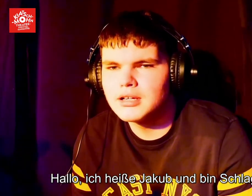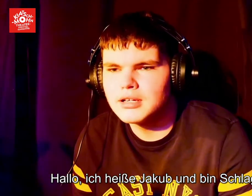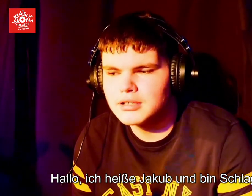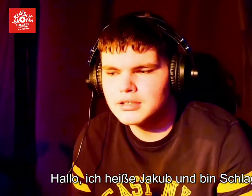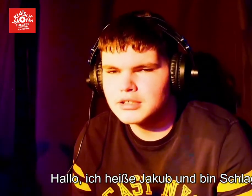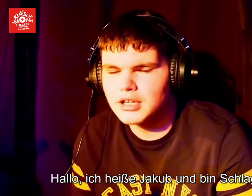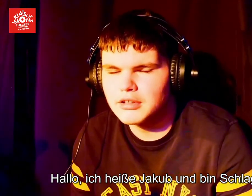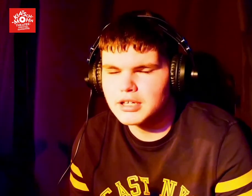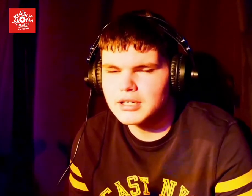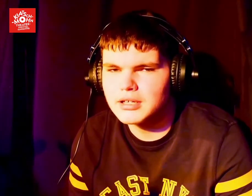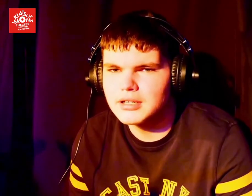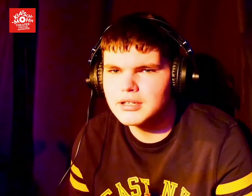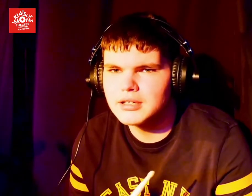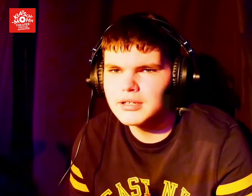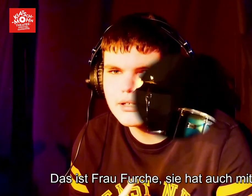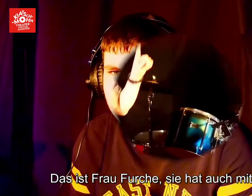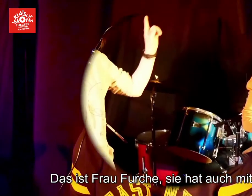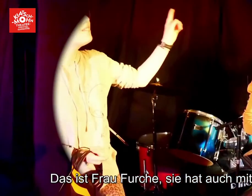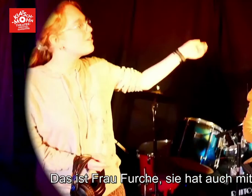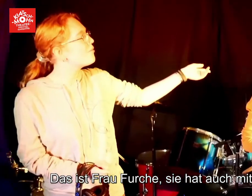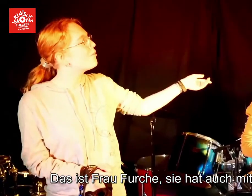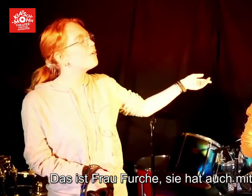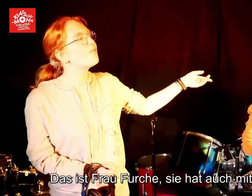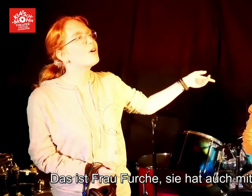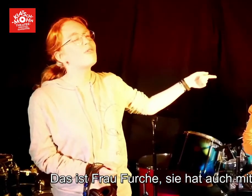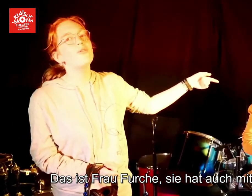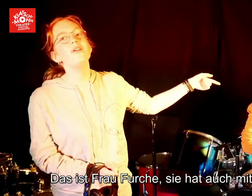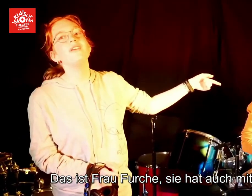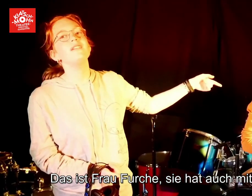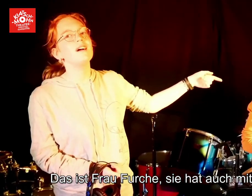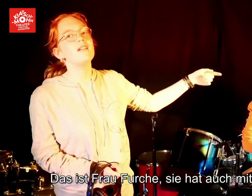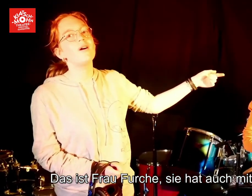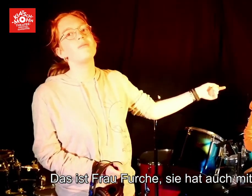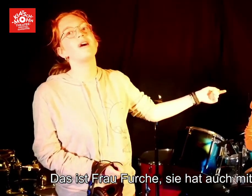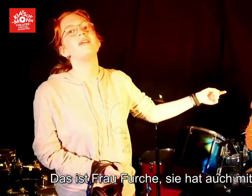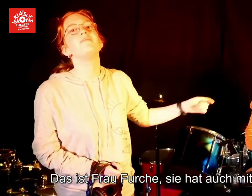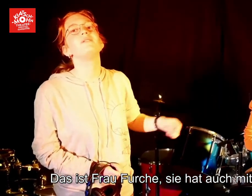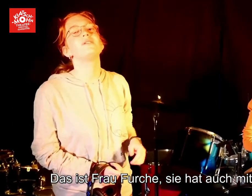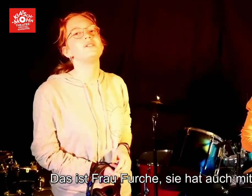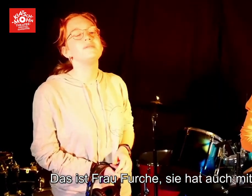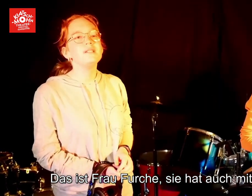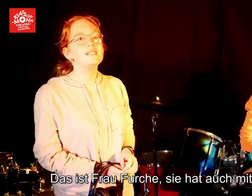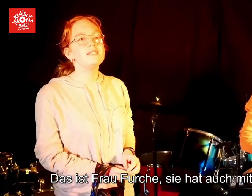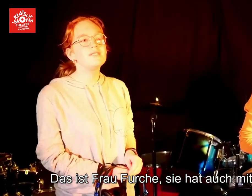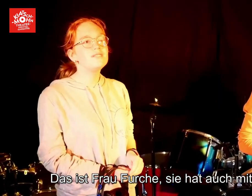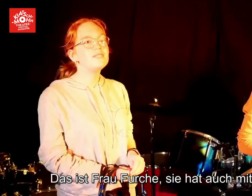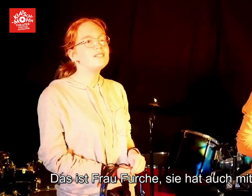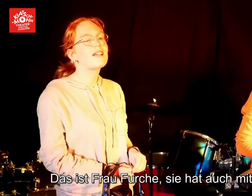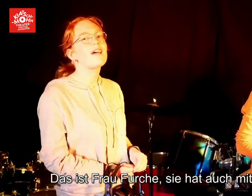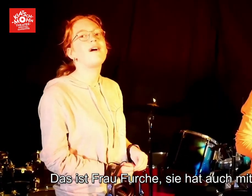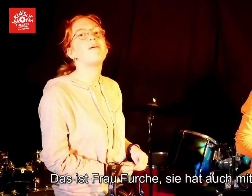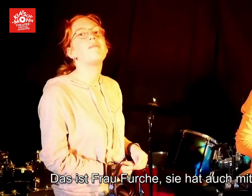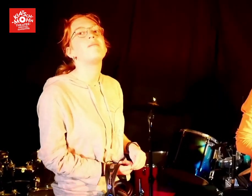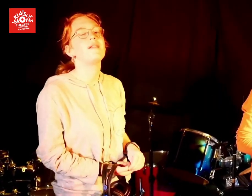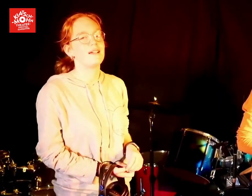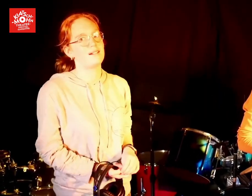Und, was spielst du? Schlagzeuger. Also Frau Furche, die hat auch gerade mitgespielt